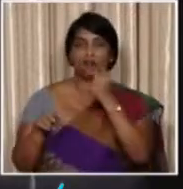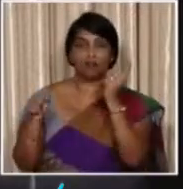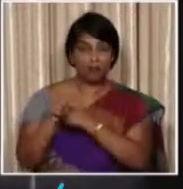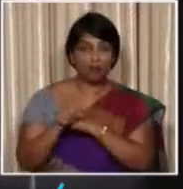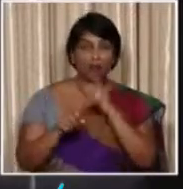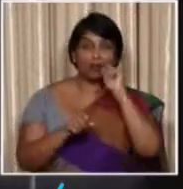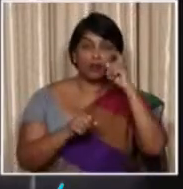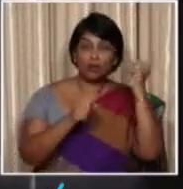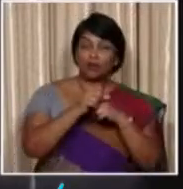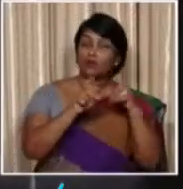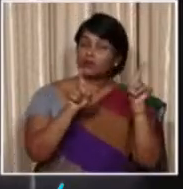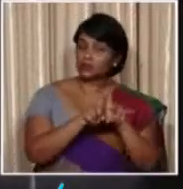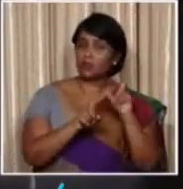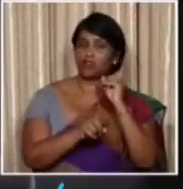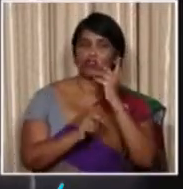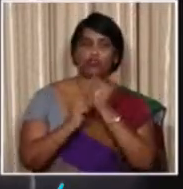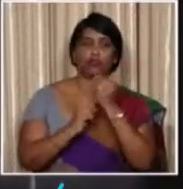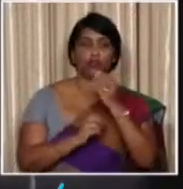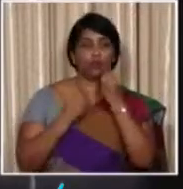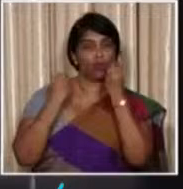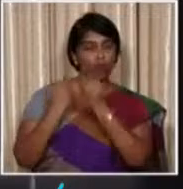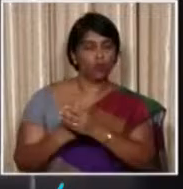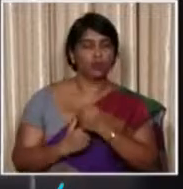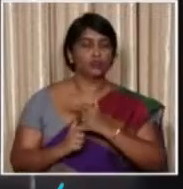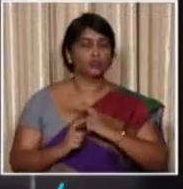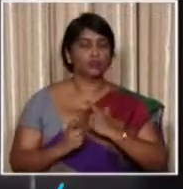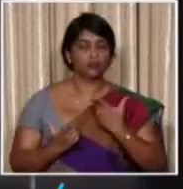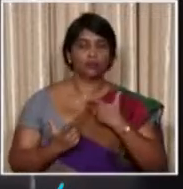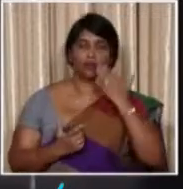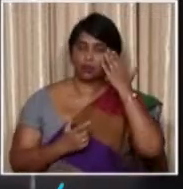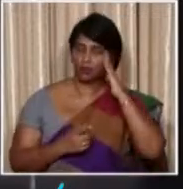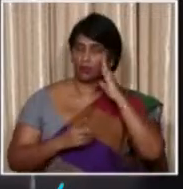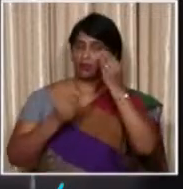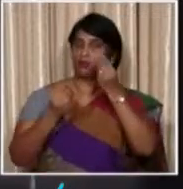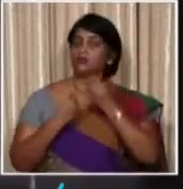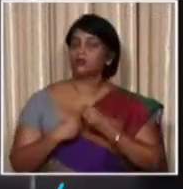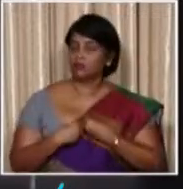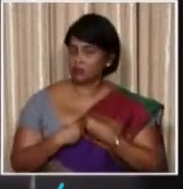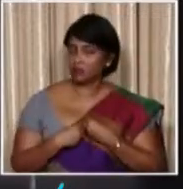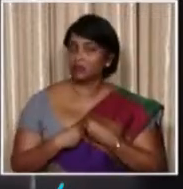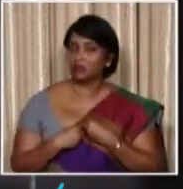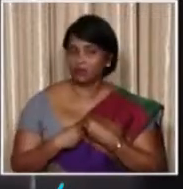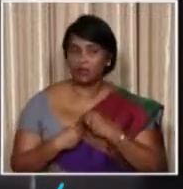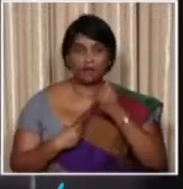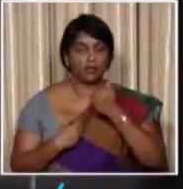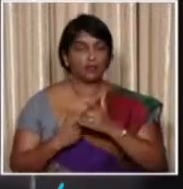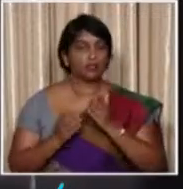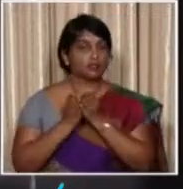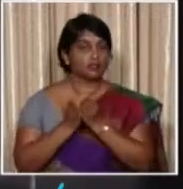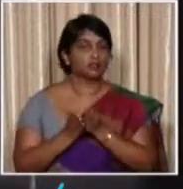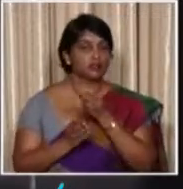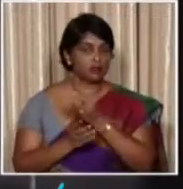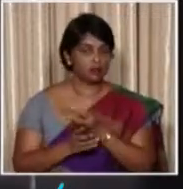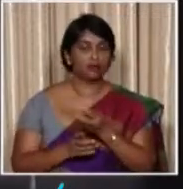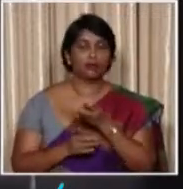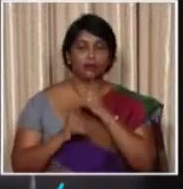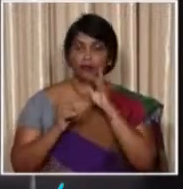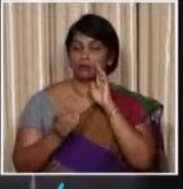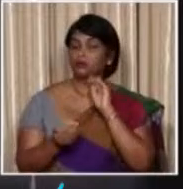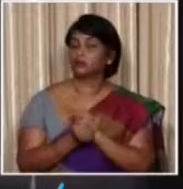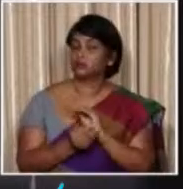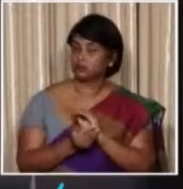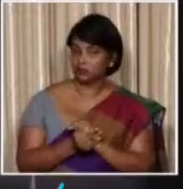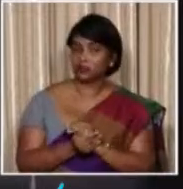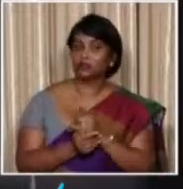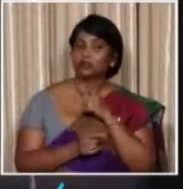දෙන්න ඕනේ මොකද මේ වටා වටිනා ජීවිත අපේ ස්වභාව ධර්මයේ දීලා තියෙන වටිනා සම්පත් අපි මේව ආරක්ෂා කරන්න